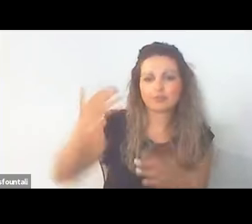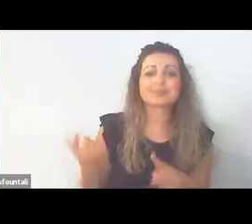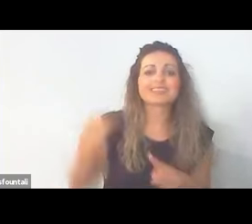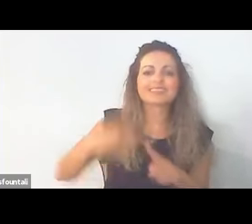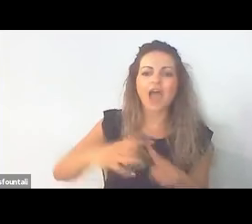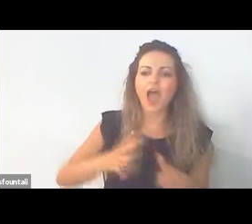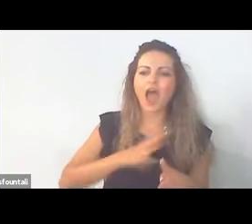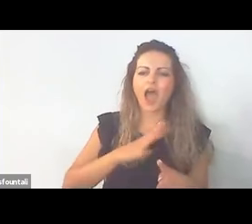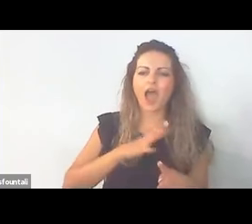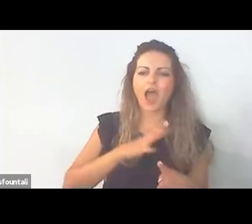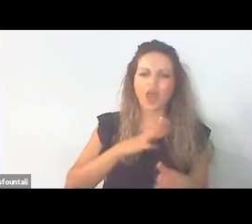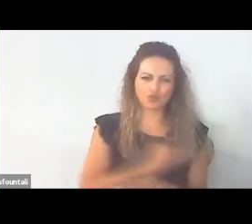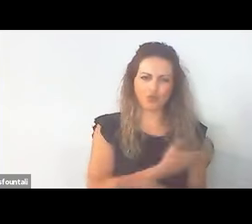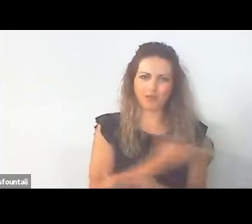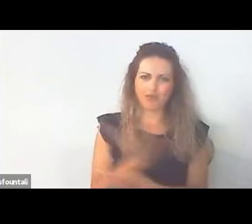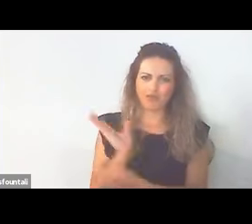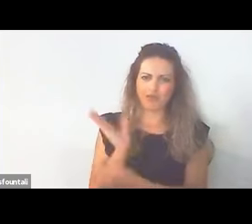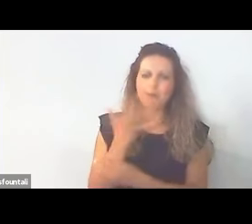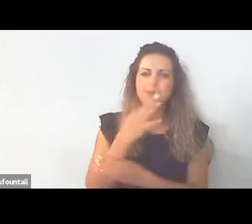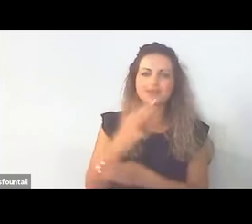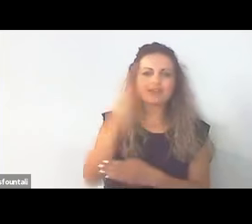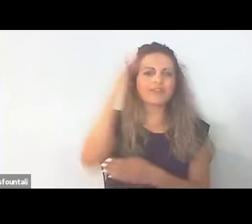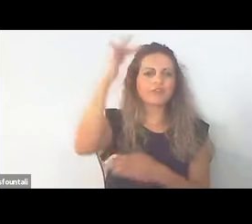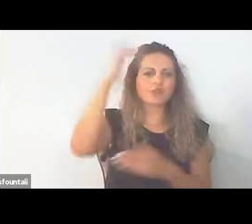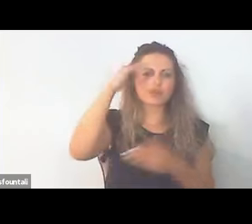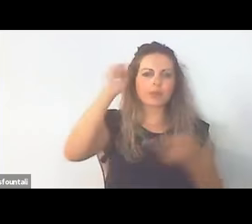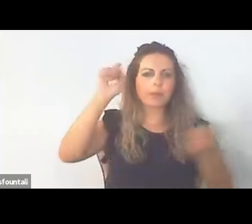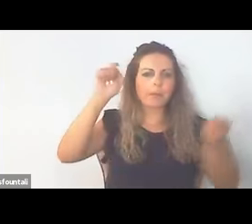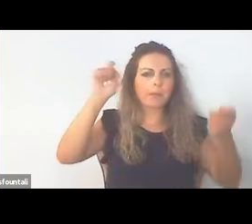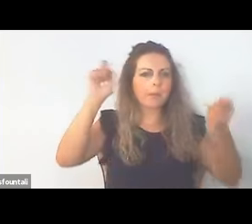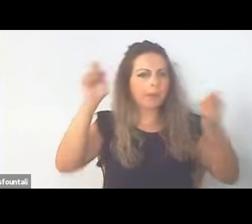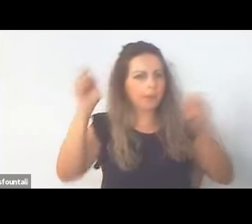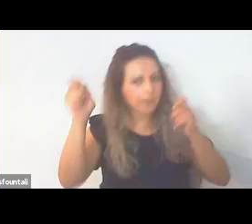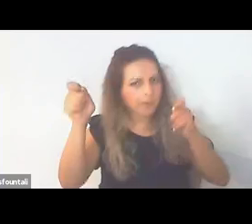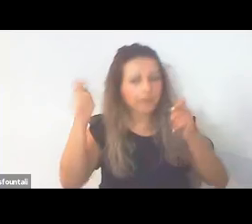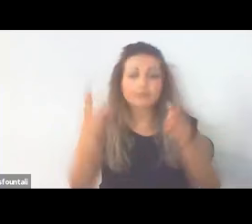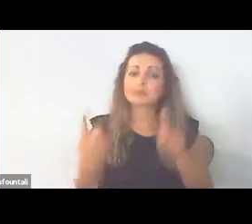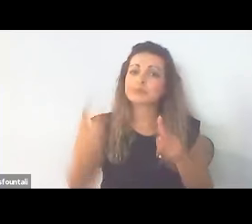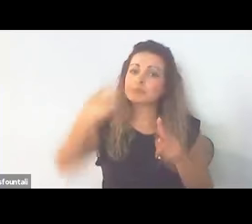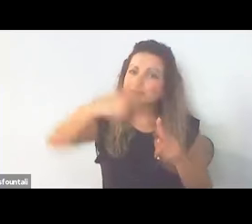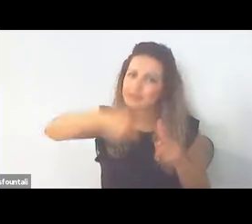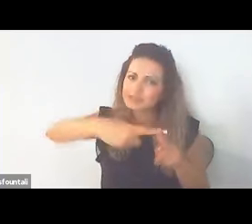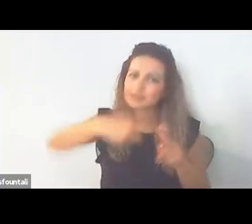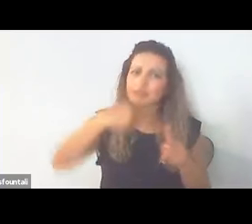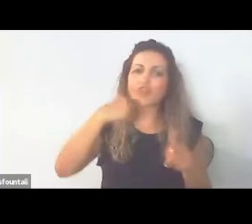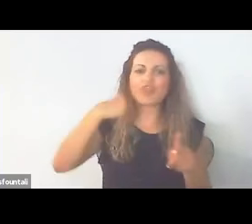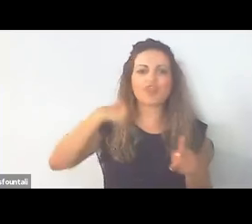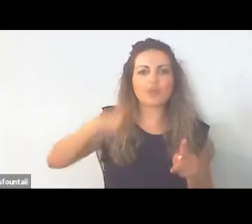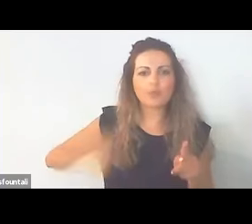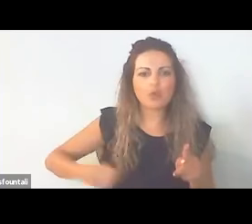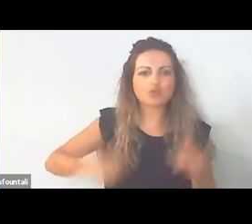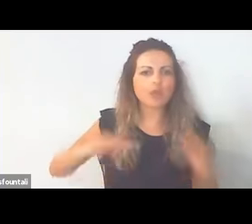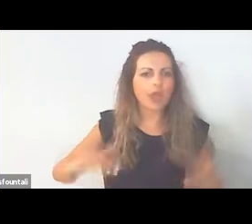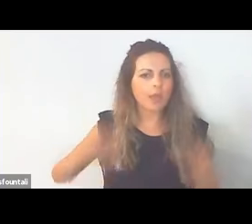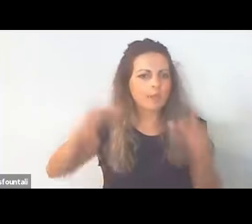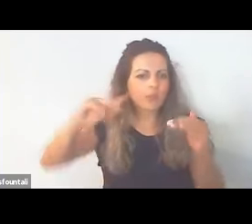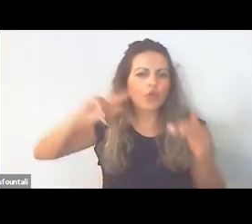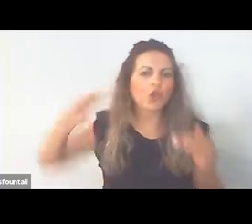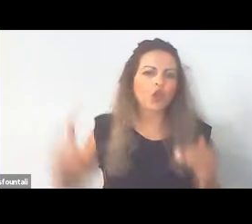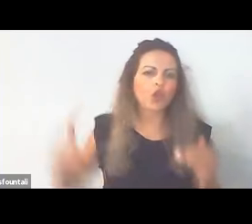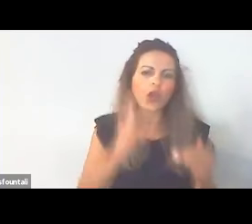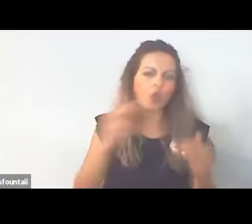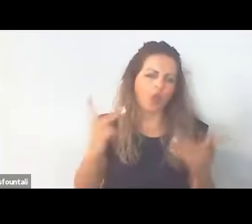της θεμελίωσης της συζήτησης αυτής και σε δημόσιο επίπεδο και σε επίπεδο κοινωνίας, ακόμα και σε επίπεδο